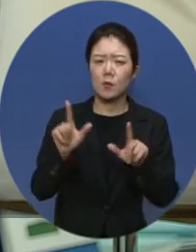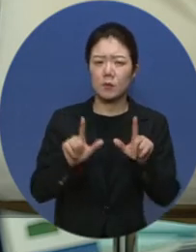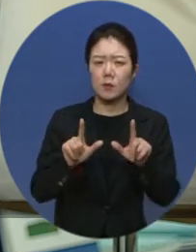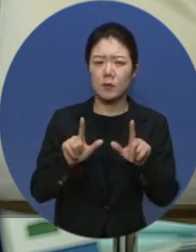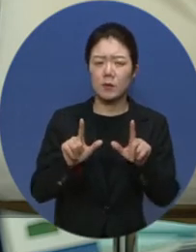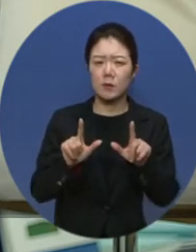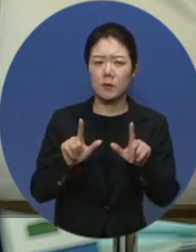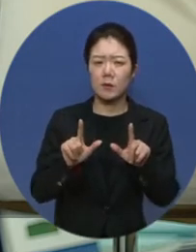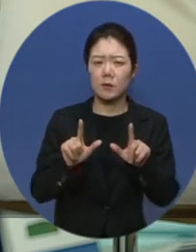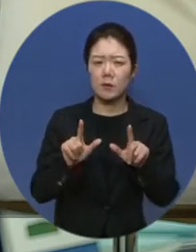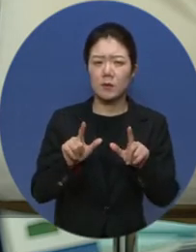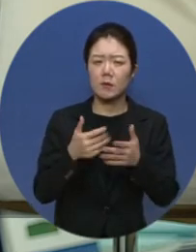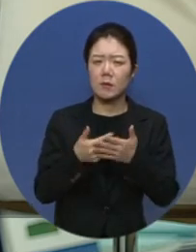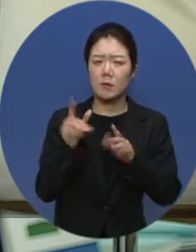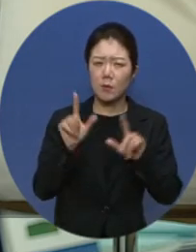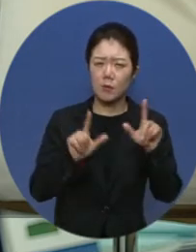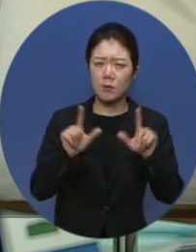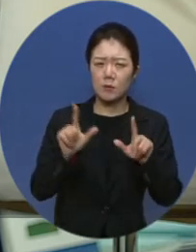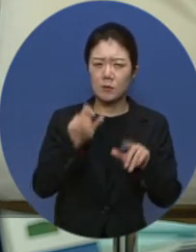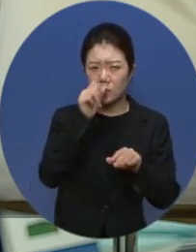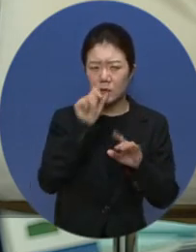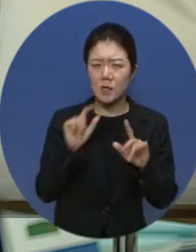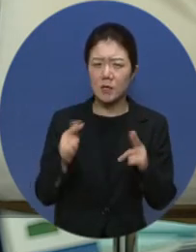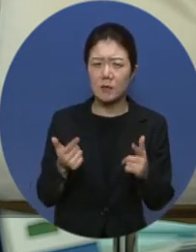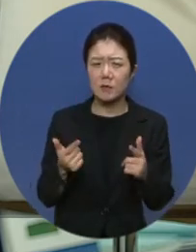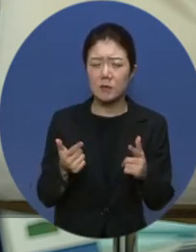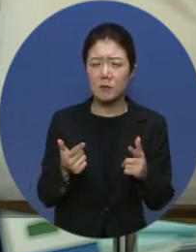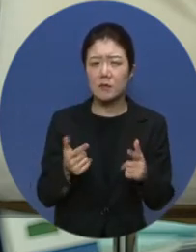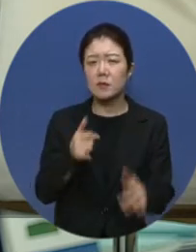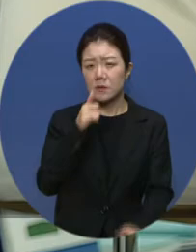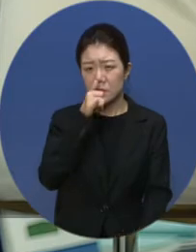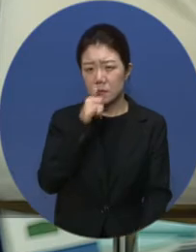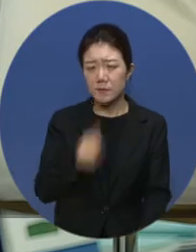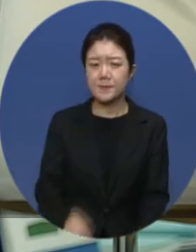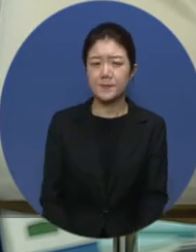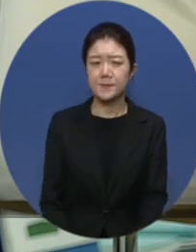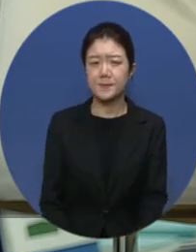좀 이렇게 좋지 않아지는 그런 것들이 있죠.